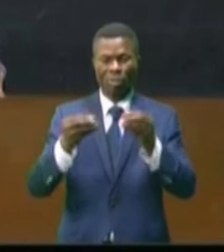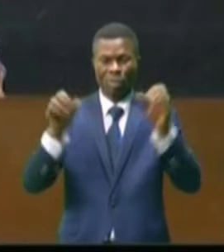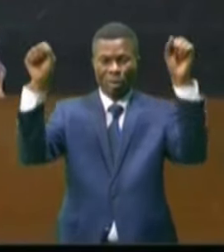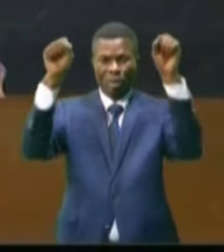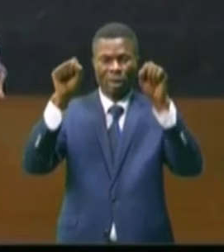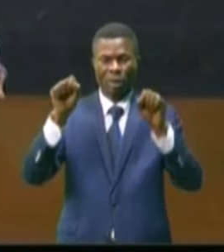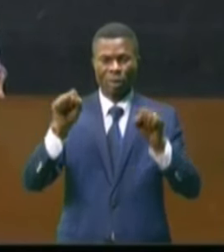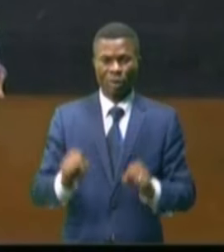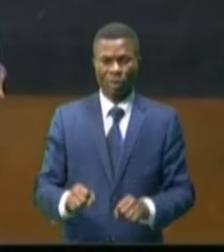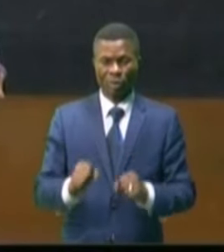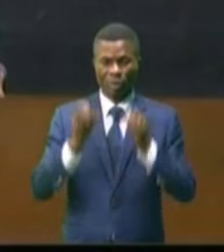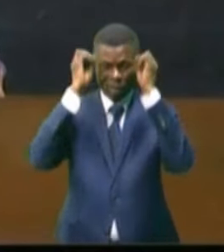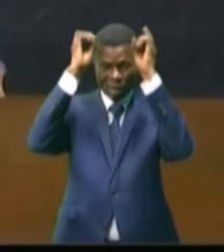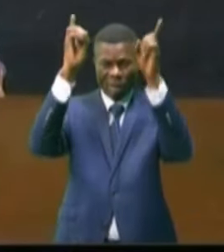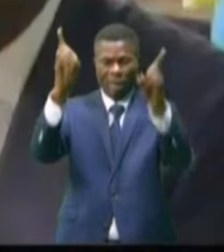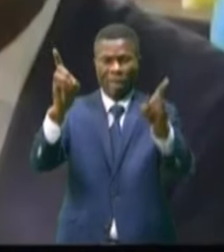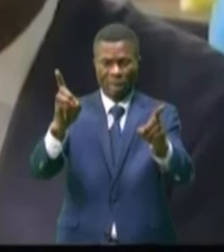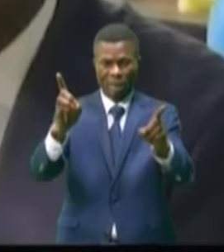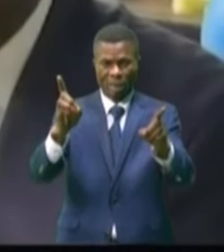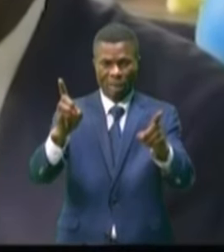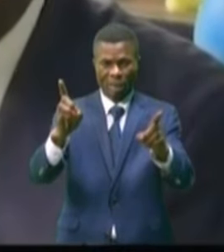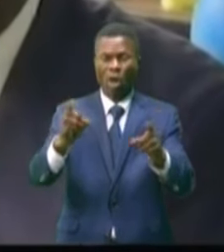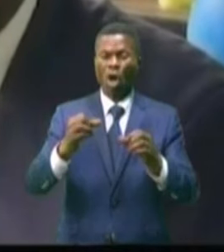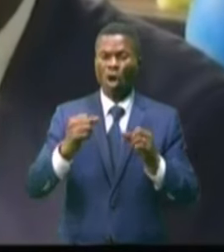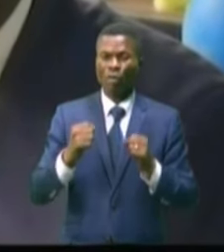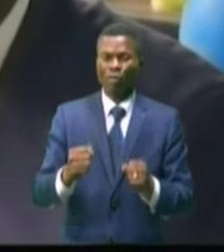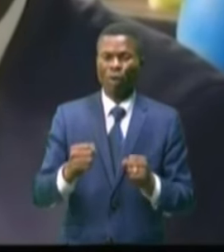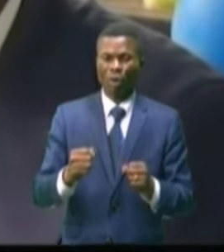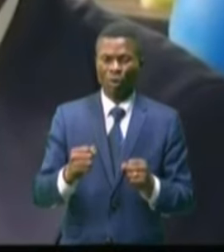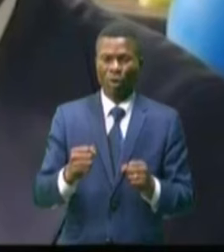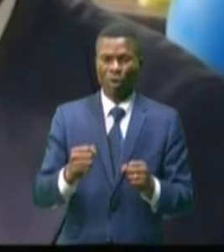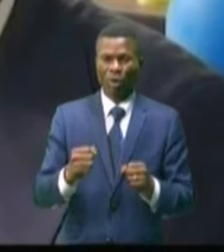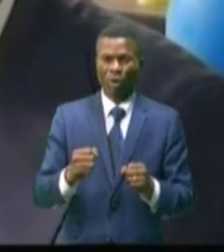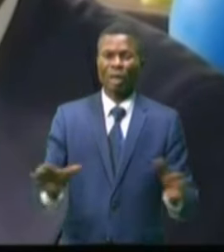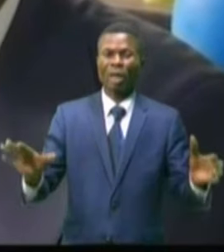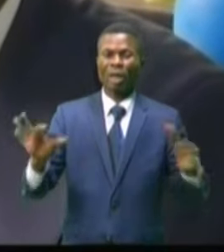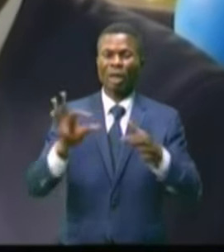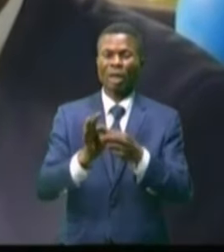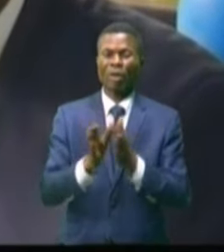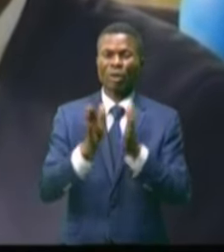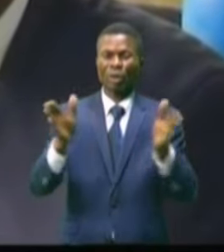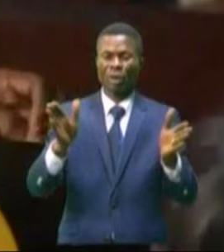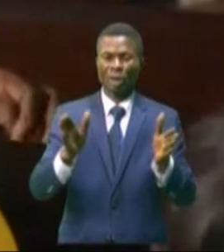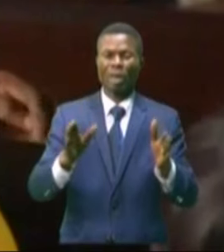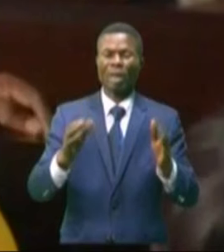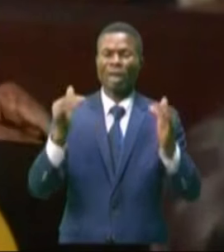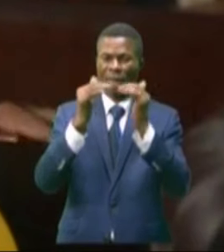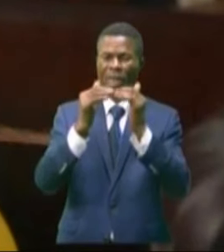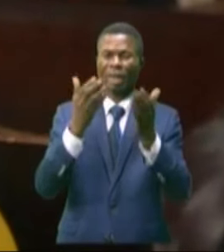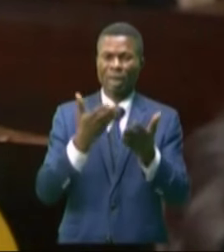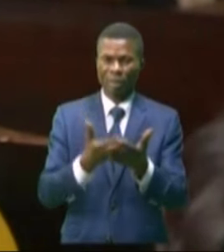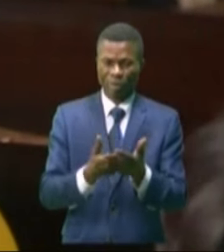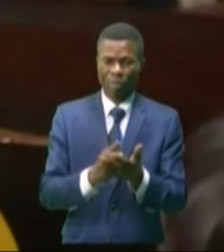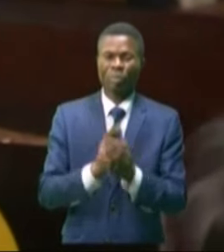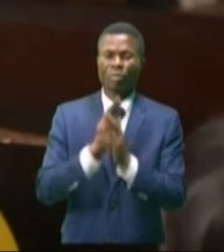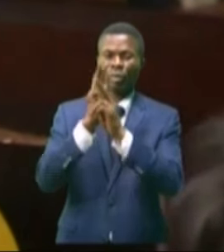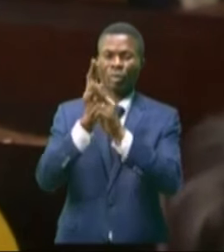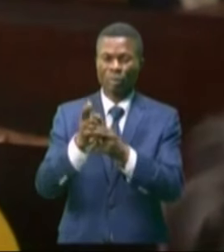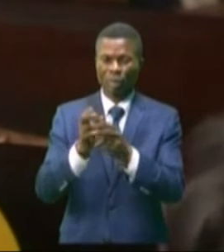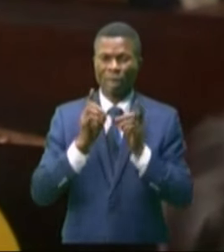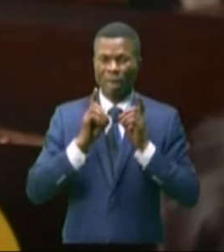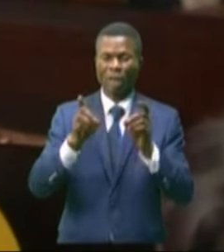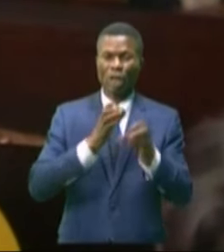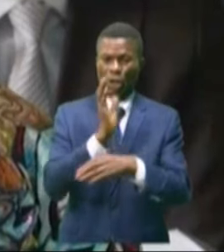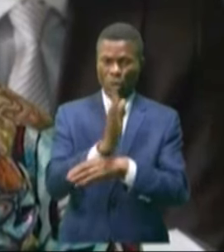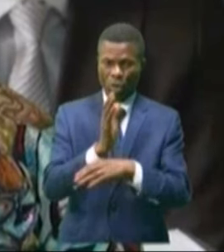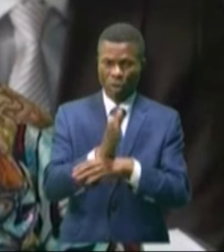système éducatif performant, inclusif et équitable. Réagissant au discours d'orientation